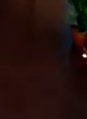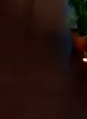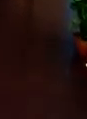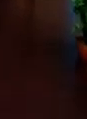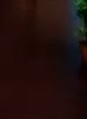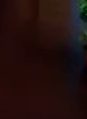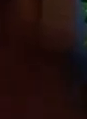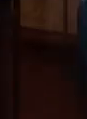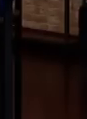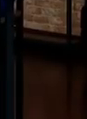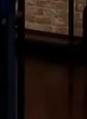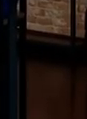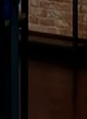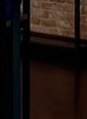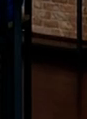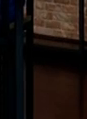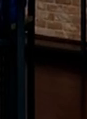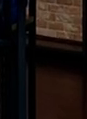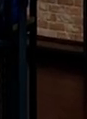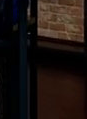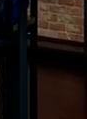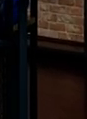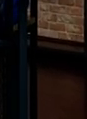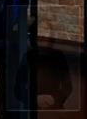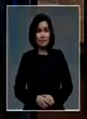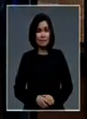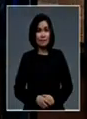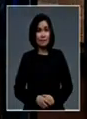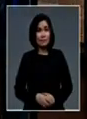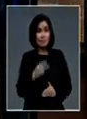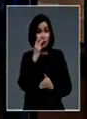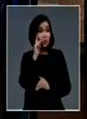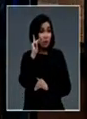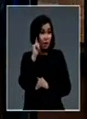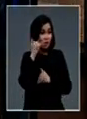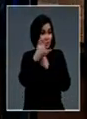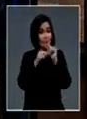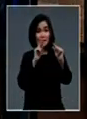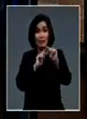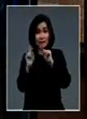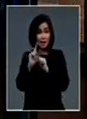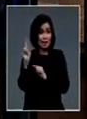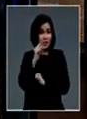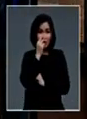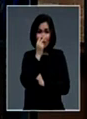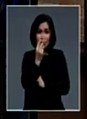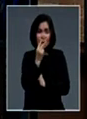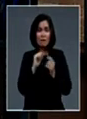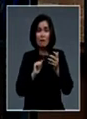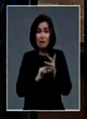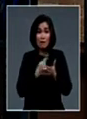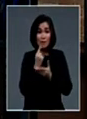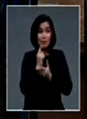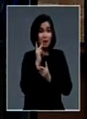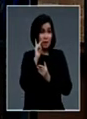าณ13:53 น.นะครับกลับมาอยู่กันต่อกับทันข่าวเช้าช่วงนี้มาดูข่าวคราวความเคลื่อนไหวในต่างประเทศกันหน่อยนะครับมาเริ่มต้นกันที่ความคื